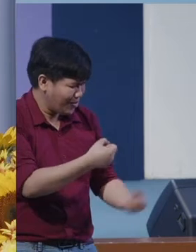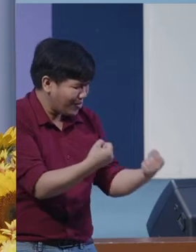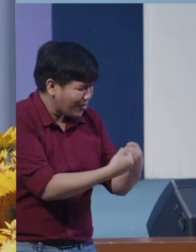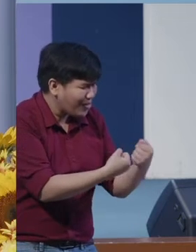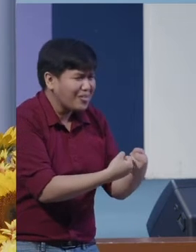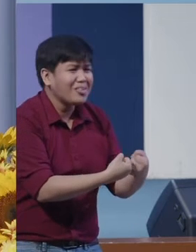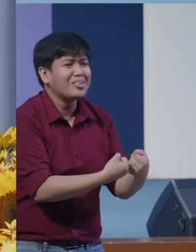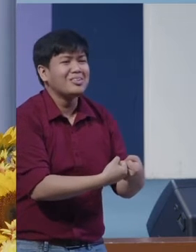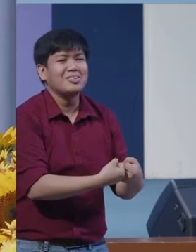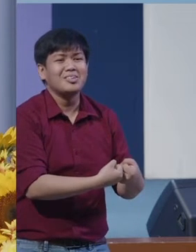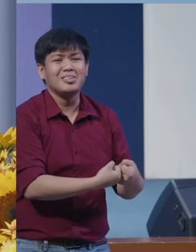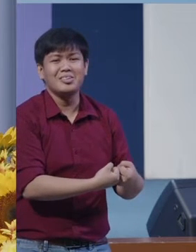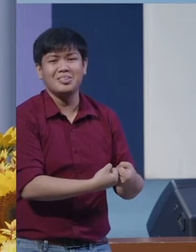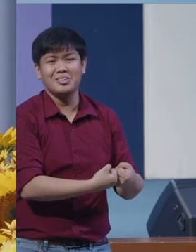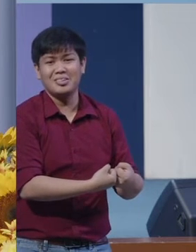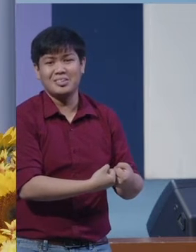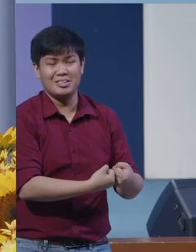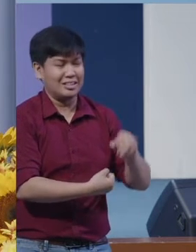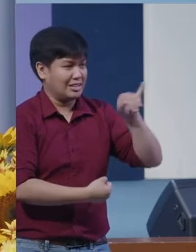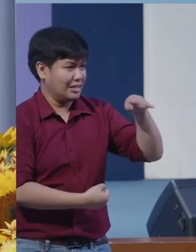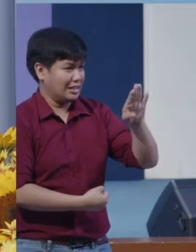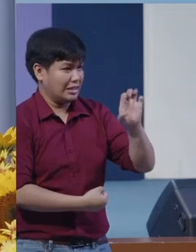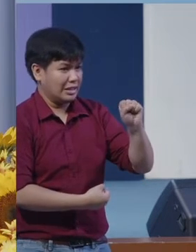Pero ang sabi ni James,